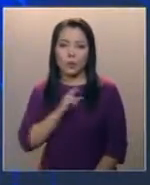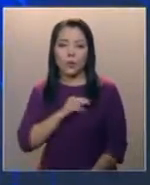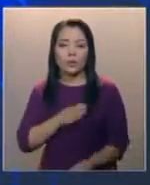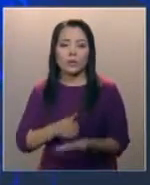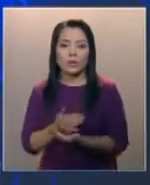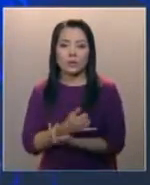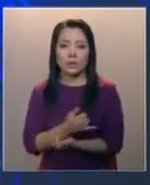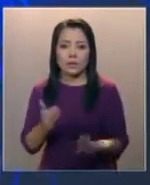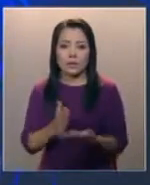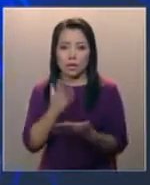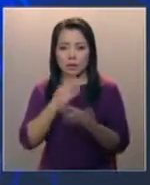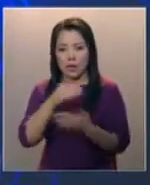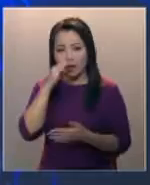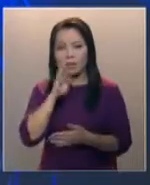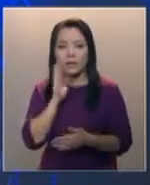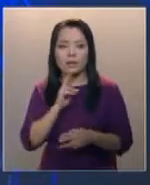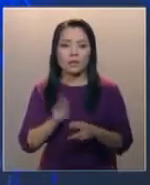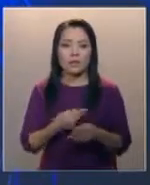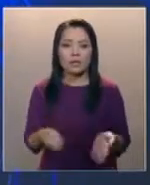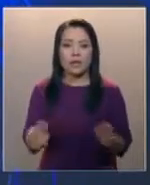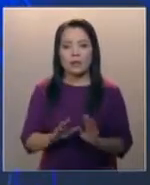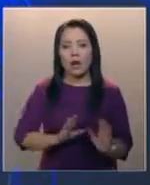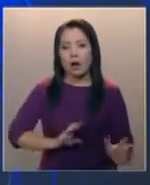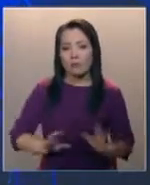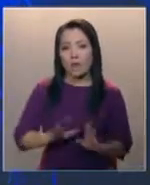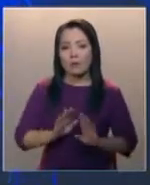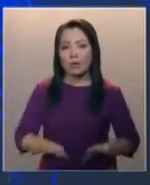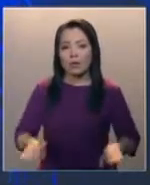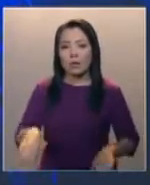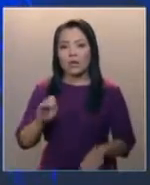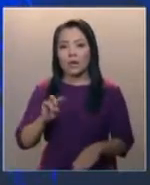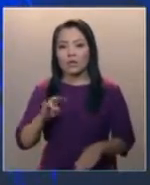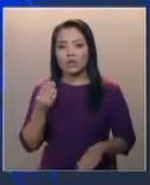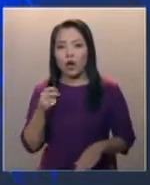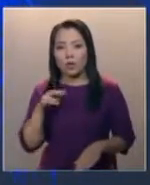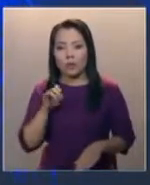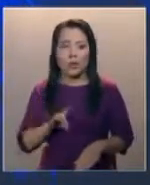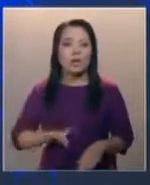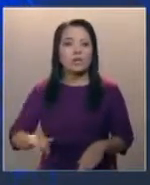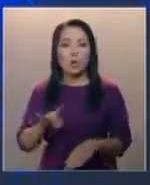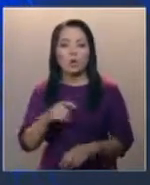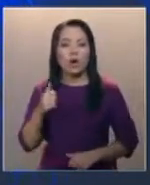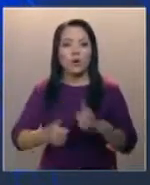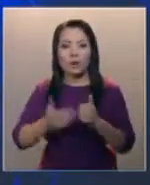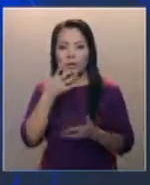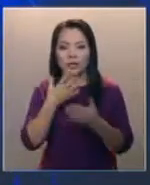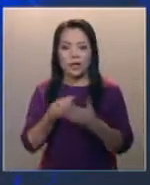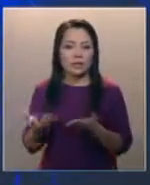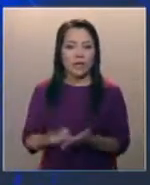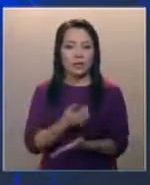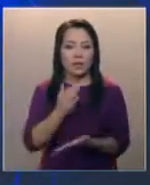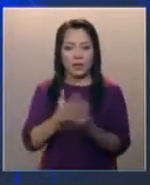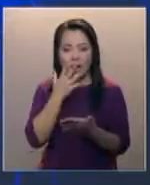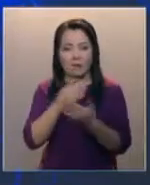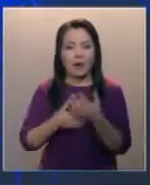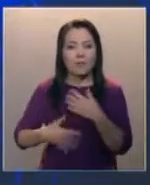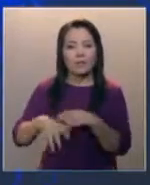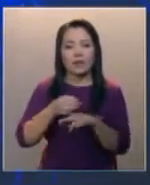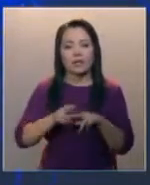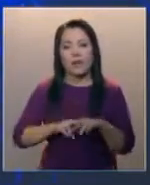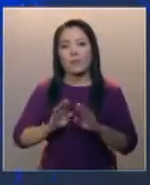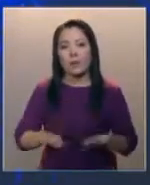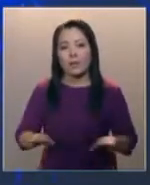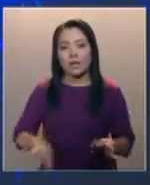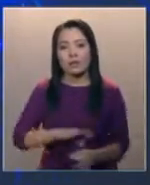Өнерлі өрге жүзеді. Ата-ананың қамқорынсыз қалған балаларға арналған Таң Шолпан республикалық конкурсы өз мәресіне жетті. Елдегі барлық